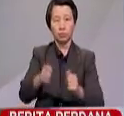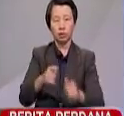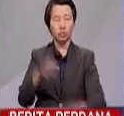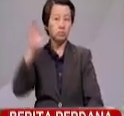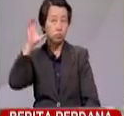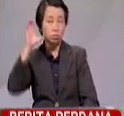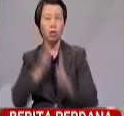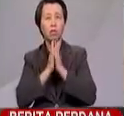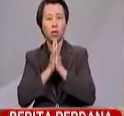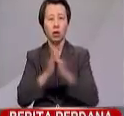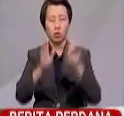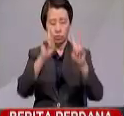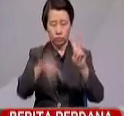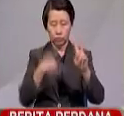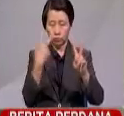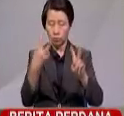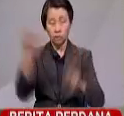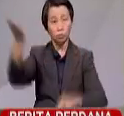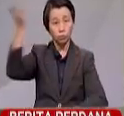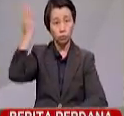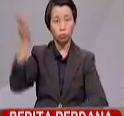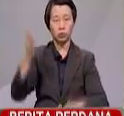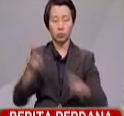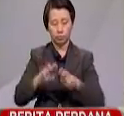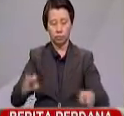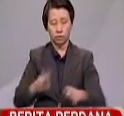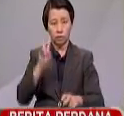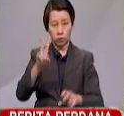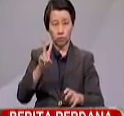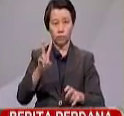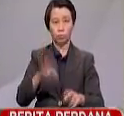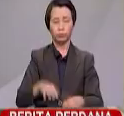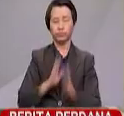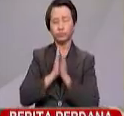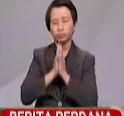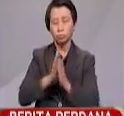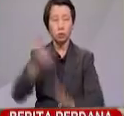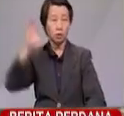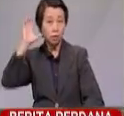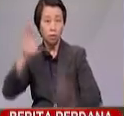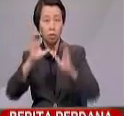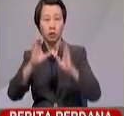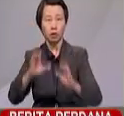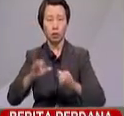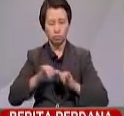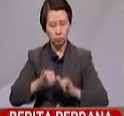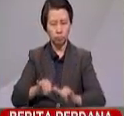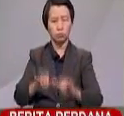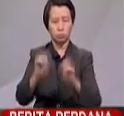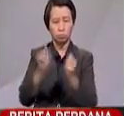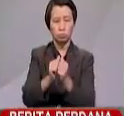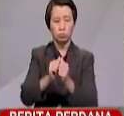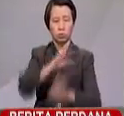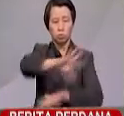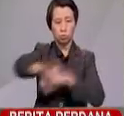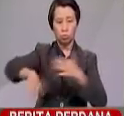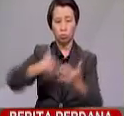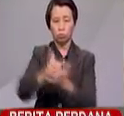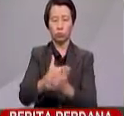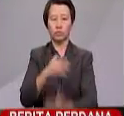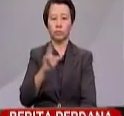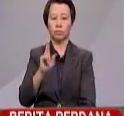mendengar rayuan 2 Disember lalu. Pada sidang kedua tersebut, rayuan itu didengar secara substantif pada keseluruhan